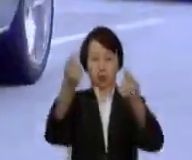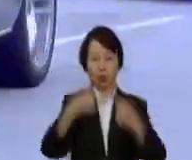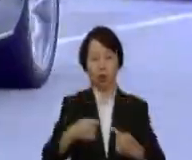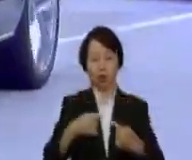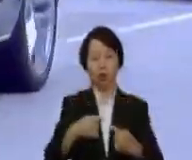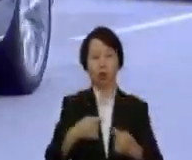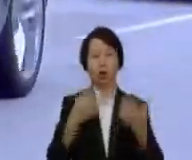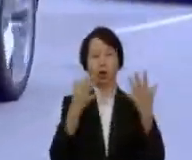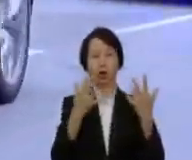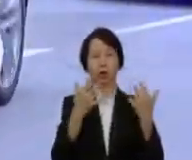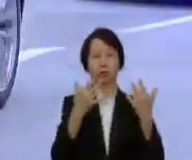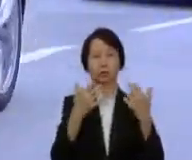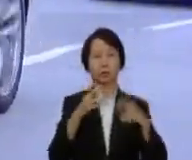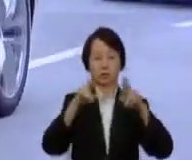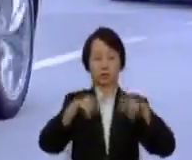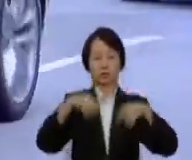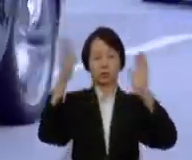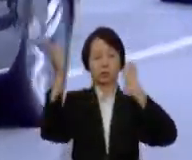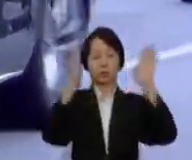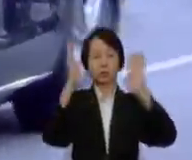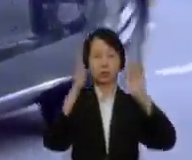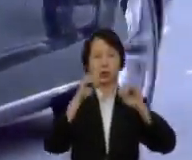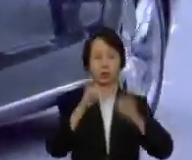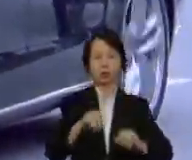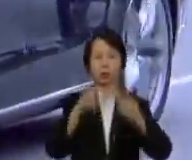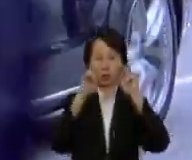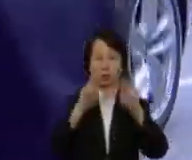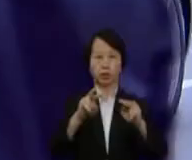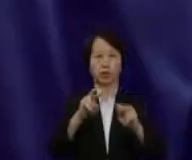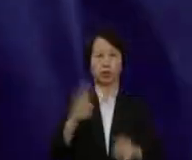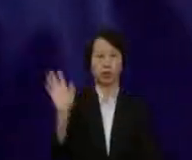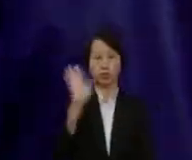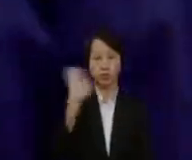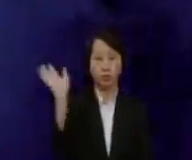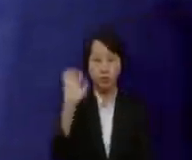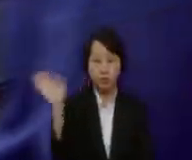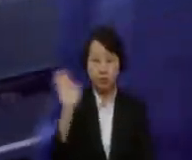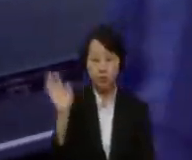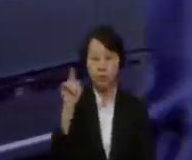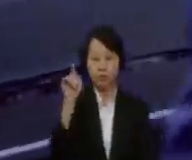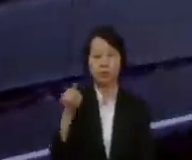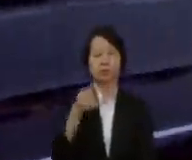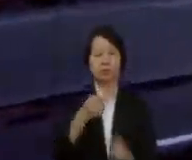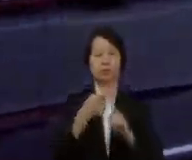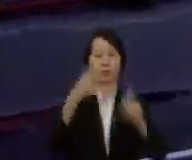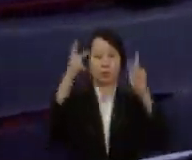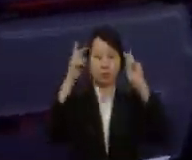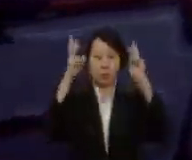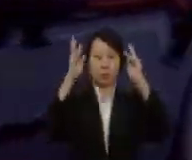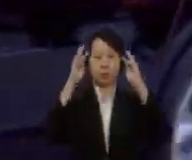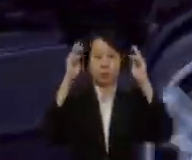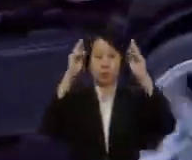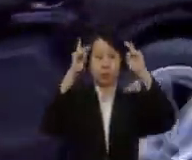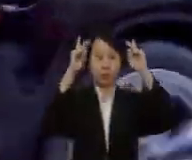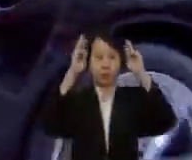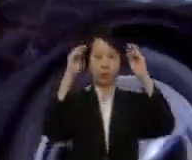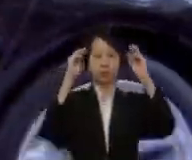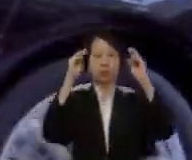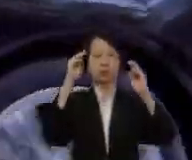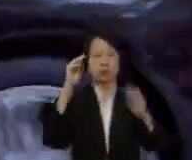turut dinantikan juga oleh rakyat Malaysia dapat disaksikan lambaian daripada Yang Amat Berhormat Perdana